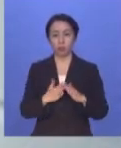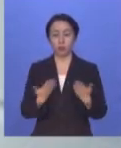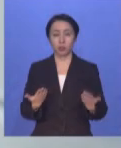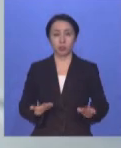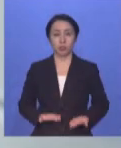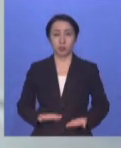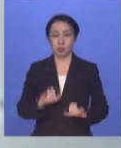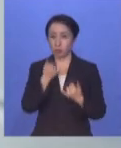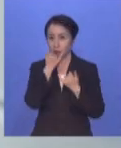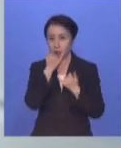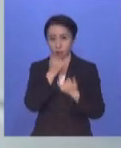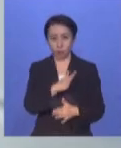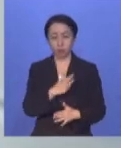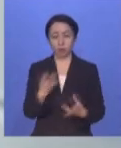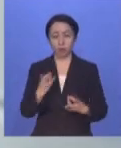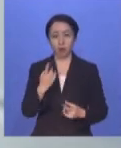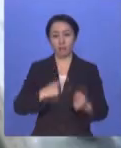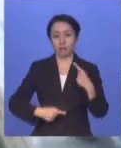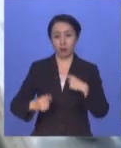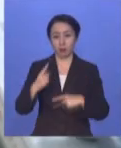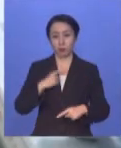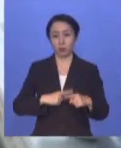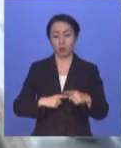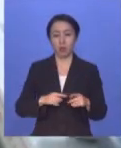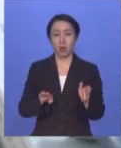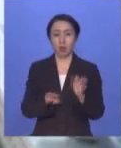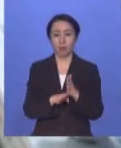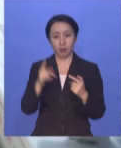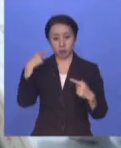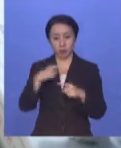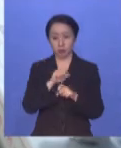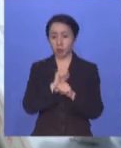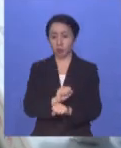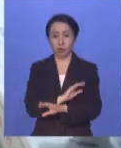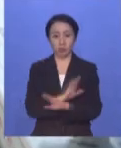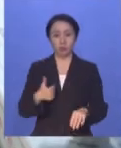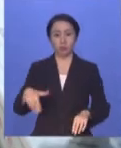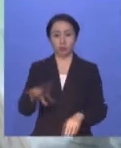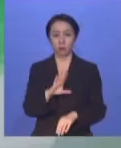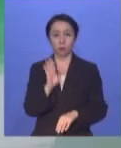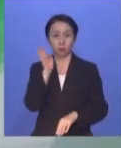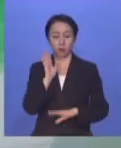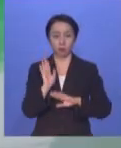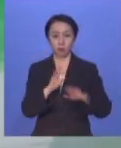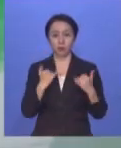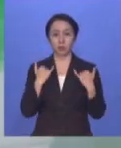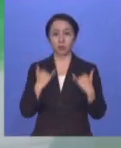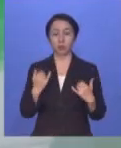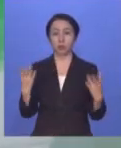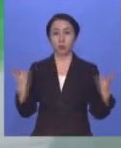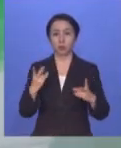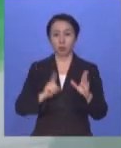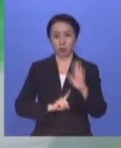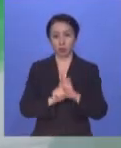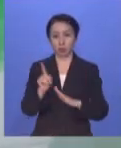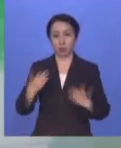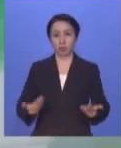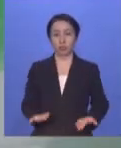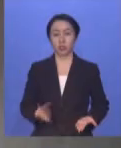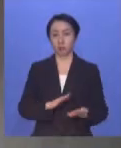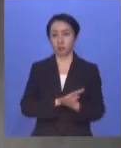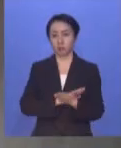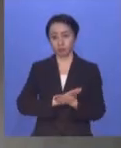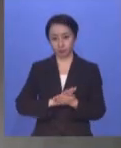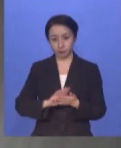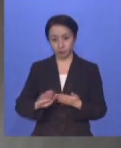жилью. Мне пришлось вернуться. Мебели и техники не осталось. Все ушло под воду. Сейчас приходится начинать жизнь с чистого